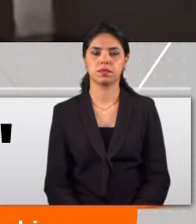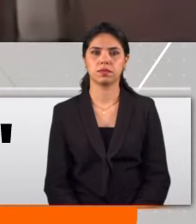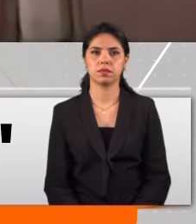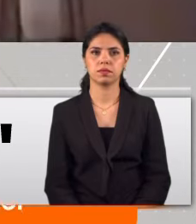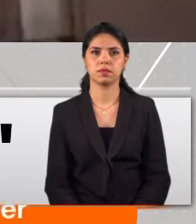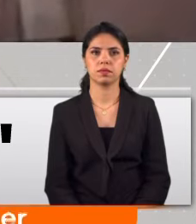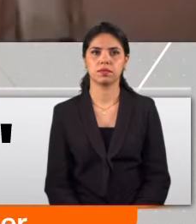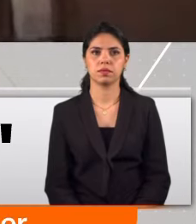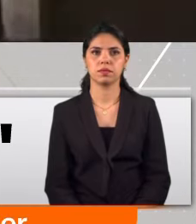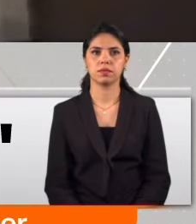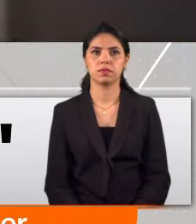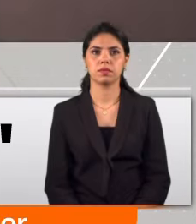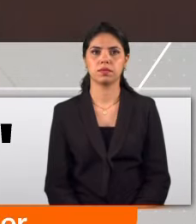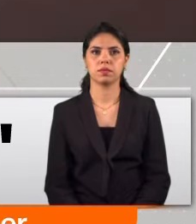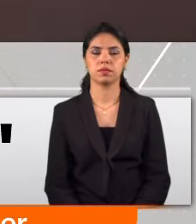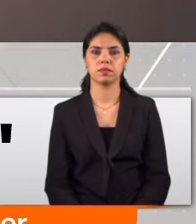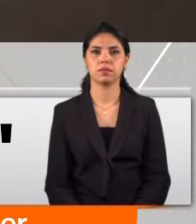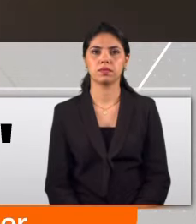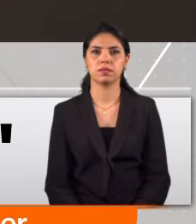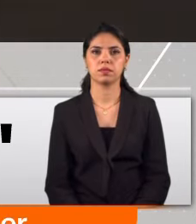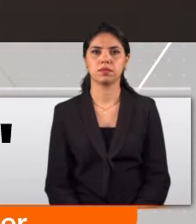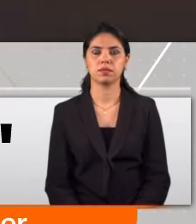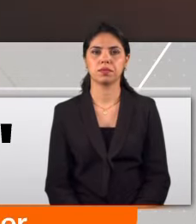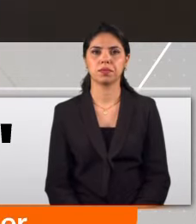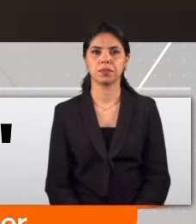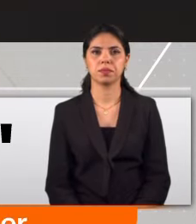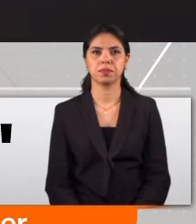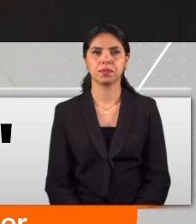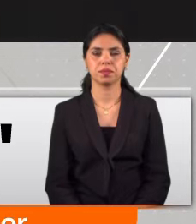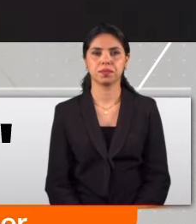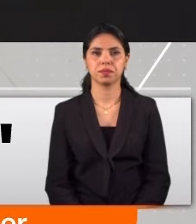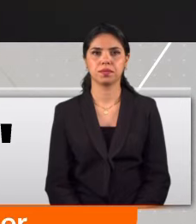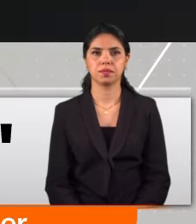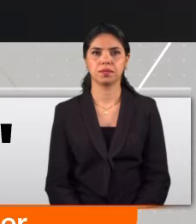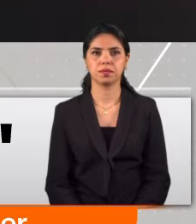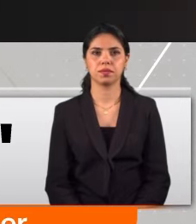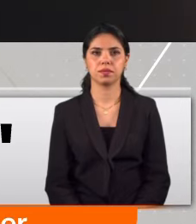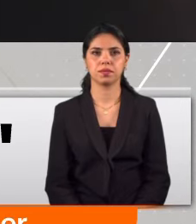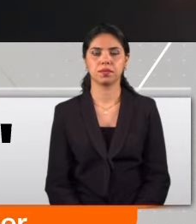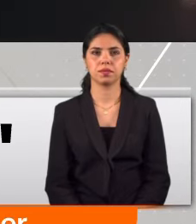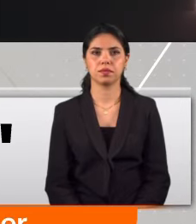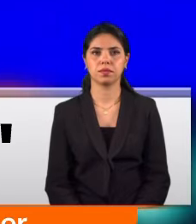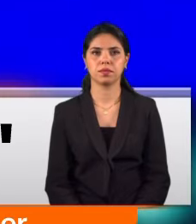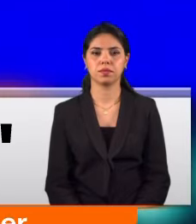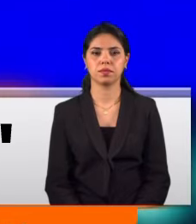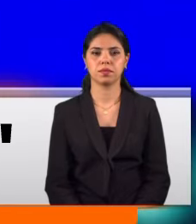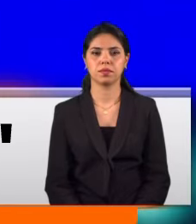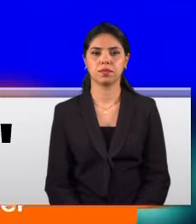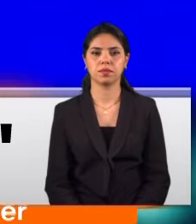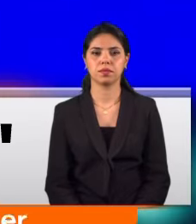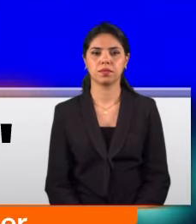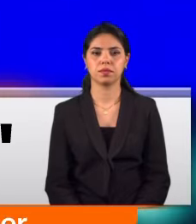tarz hem simetrik hem asimetrik ataklar zaman zaman ortaya çıkmaya devam edecektir.